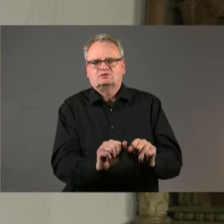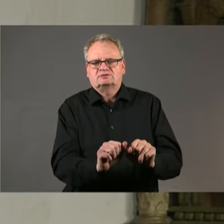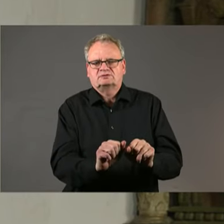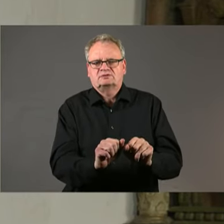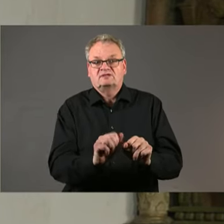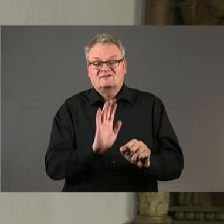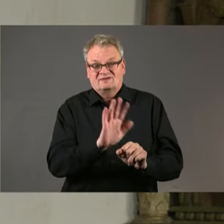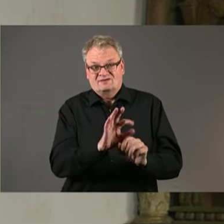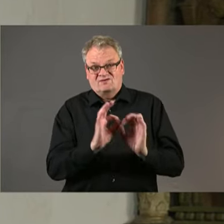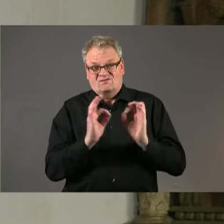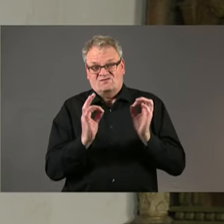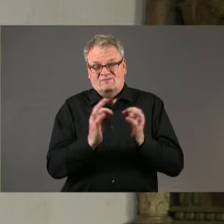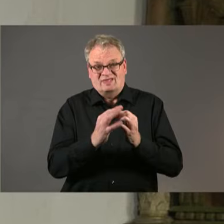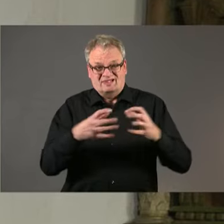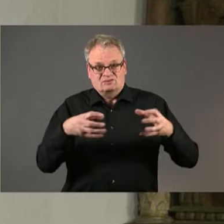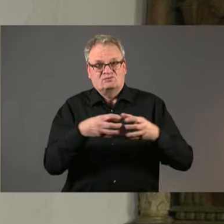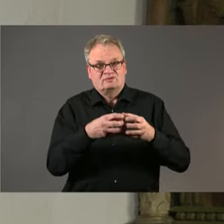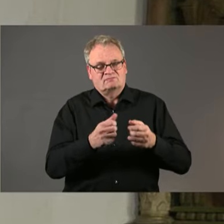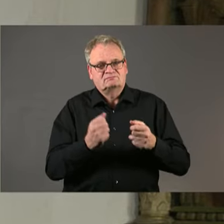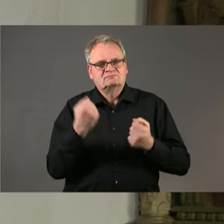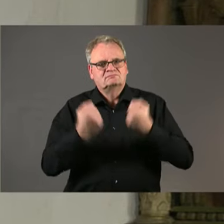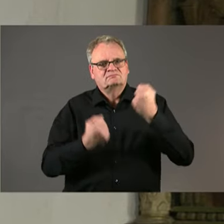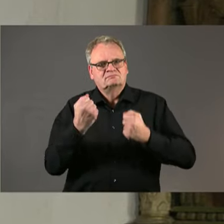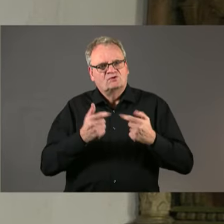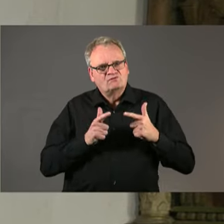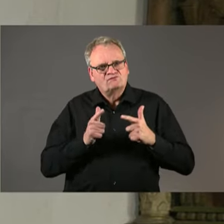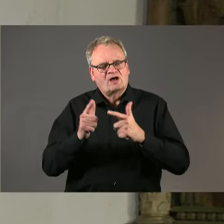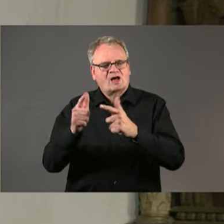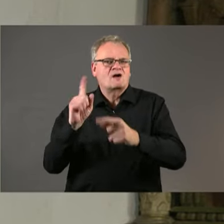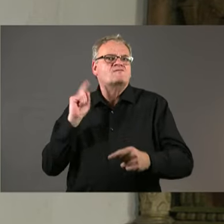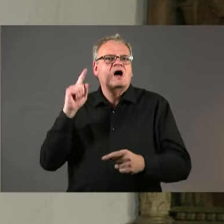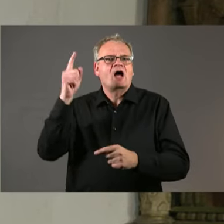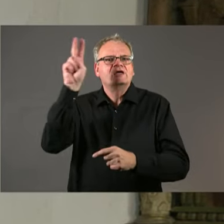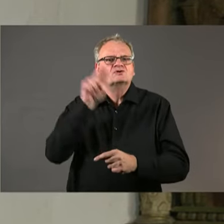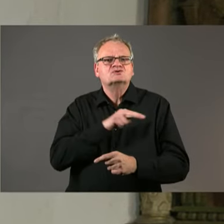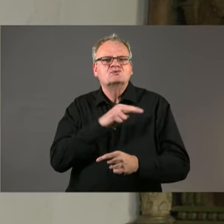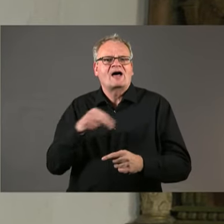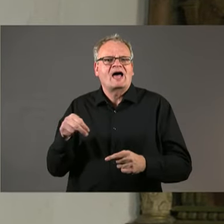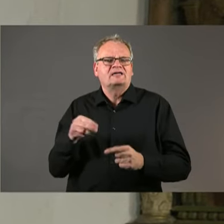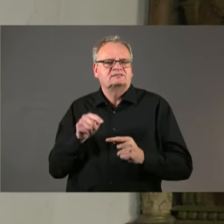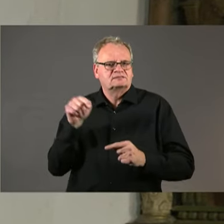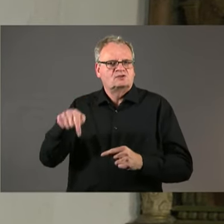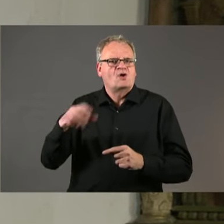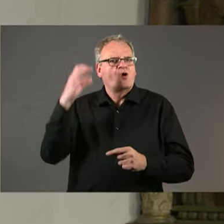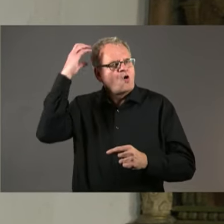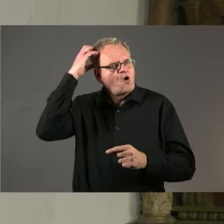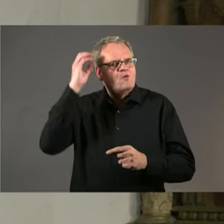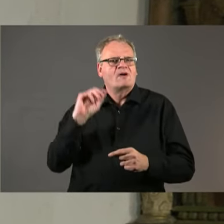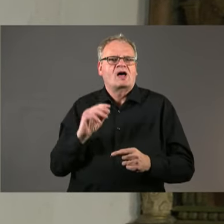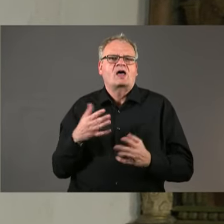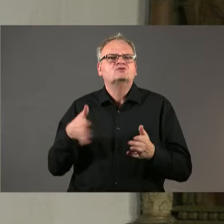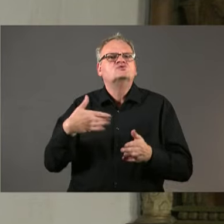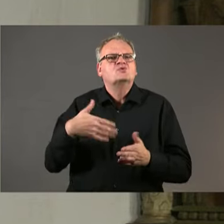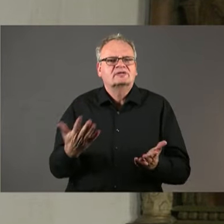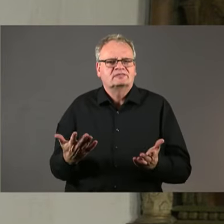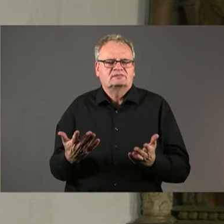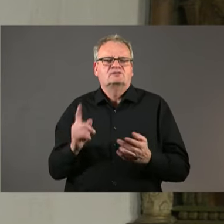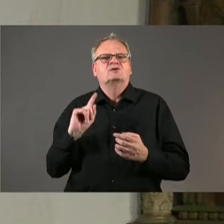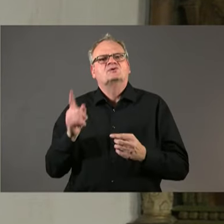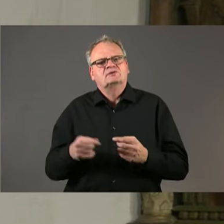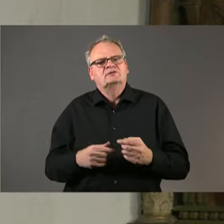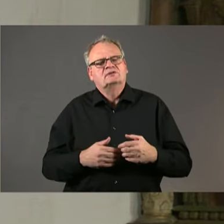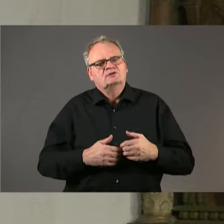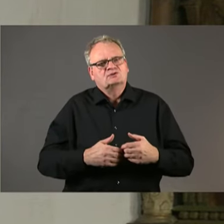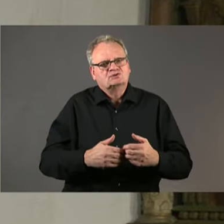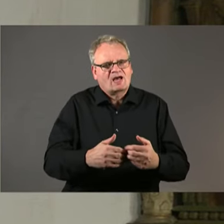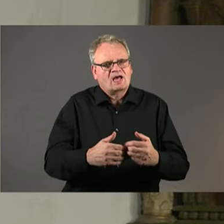auf dem langen Weg von der Schweiz zu der Thüringer Oma. Beschütze du sie und bitte schenk der schwangeren Tabitha einen guten Rest